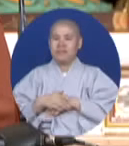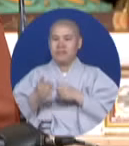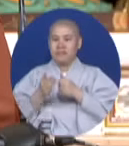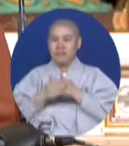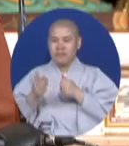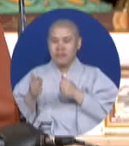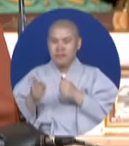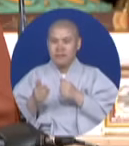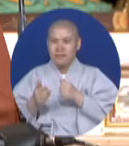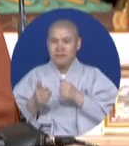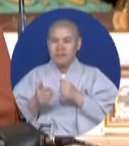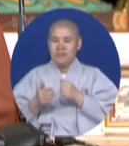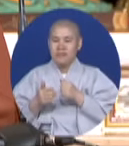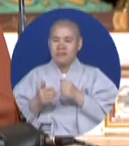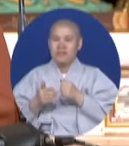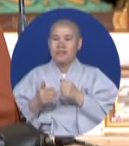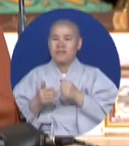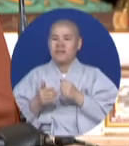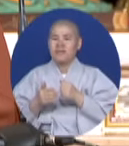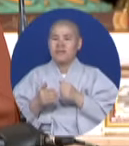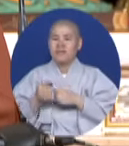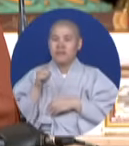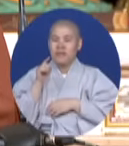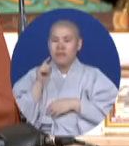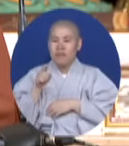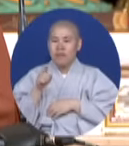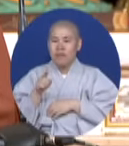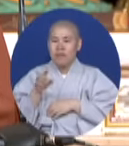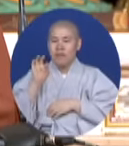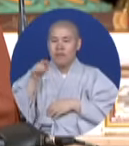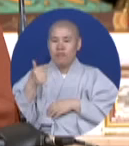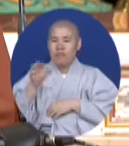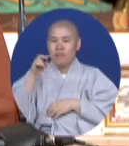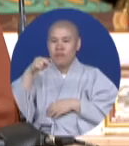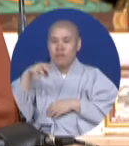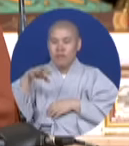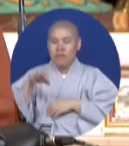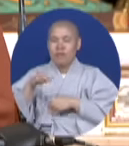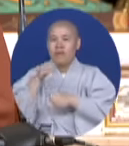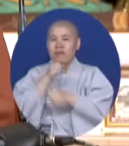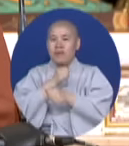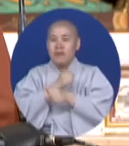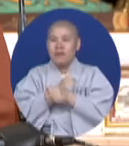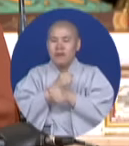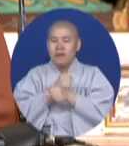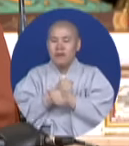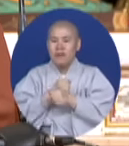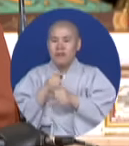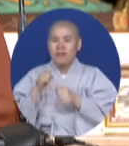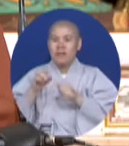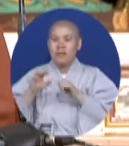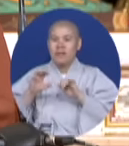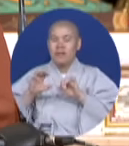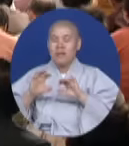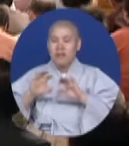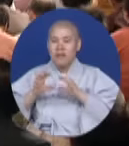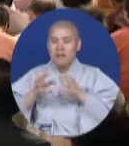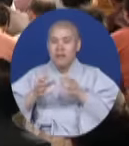그래서 이제 이걸 그 원흉한 그 세계를